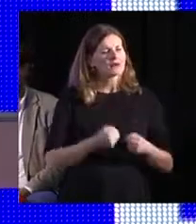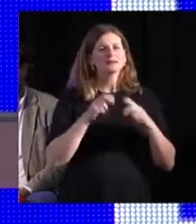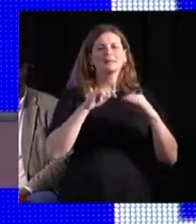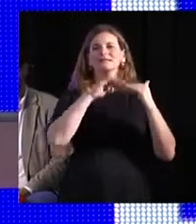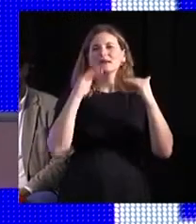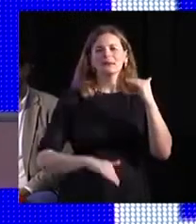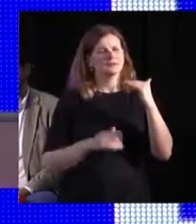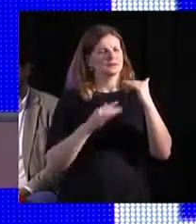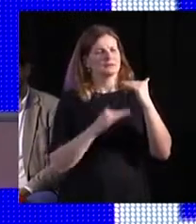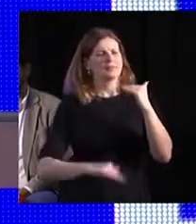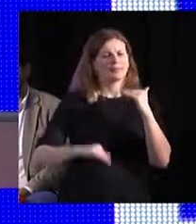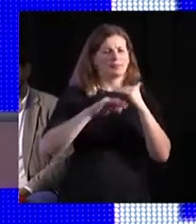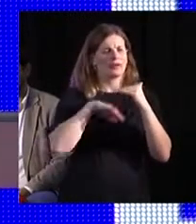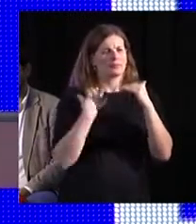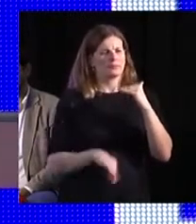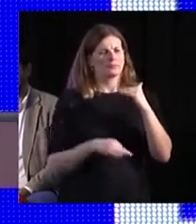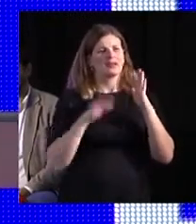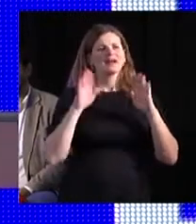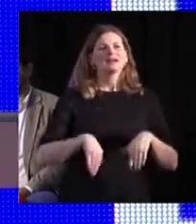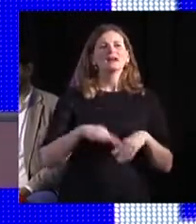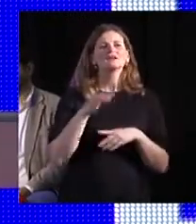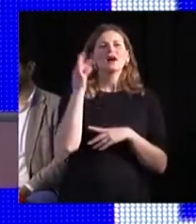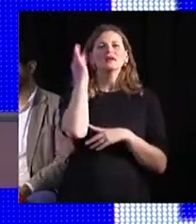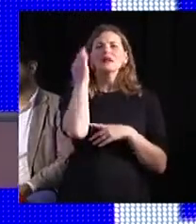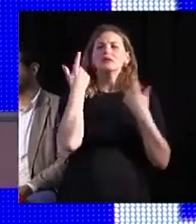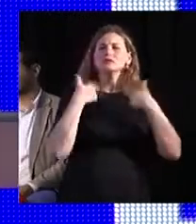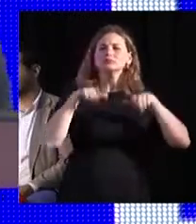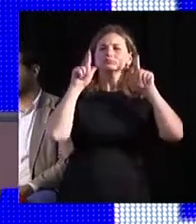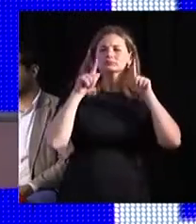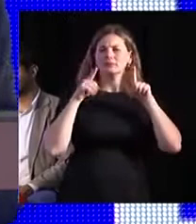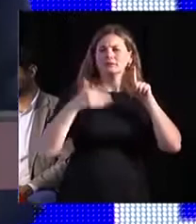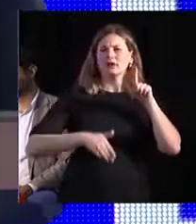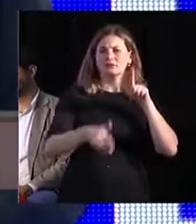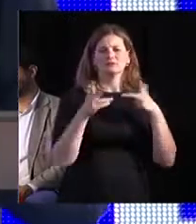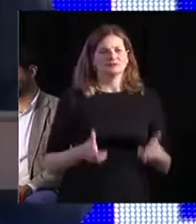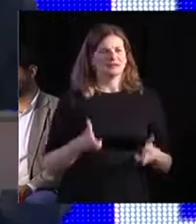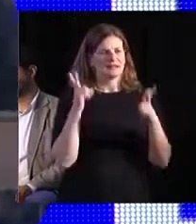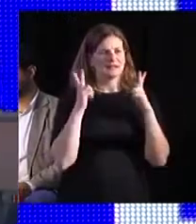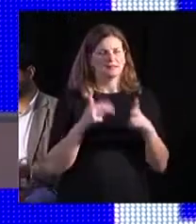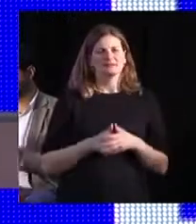no tingui rostre de dona i el rostre de dona sigui el rostre del futur, de l'esperança i de la llibertat.